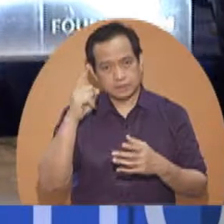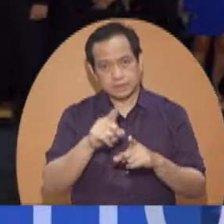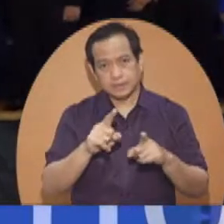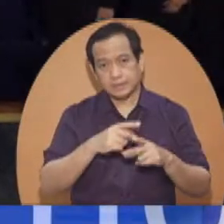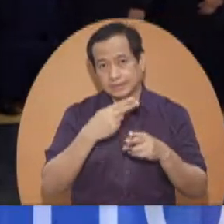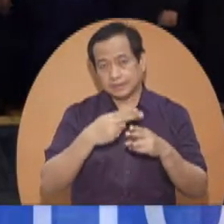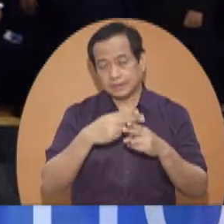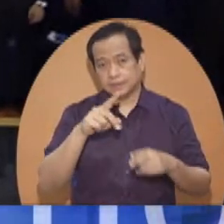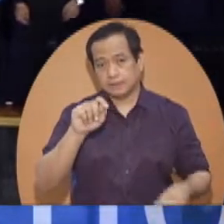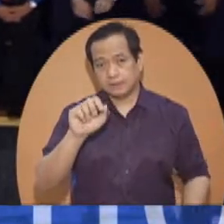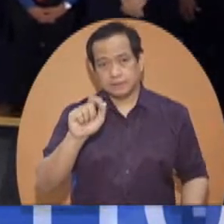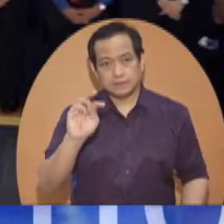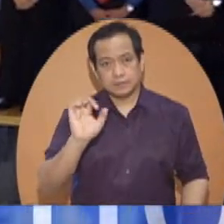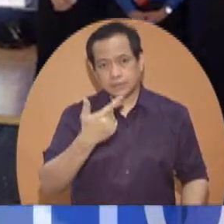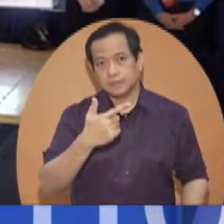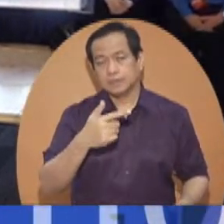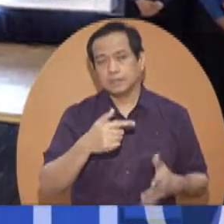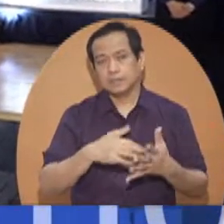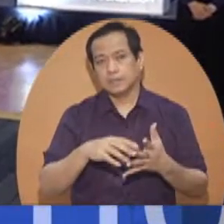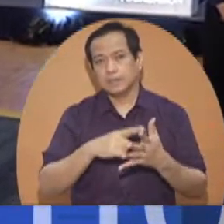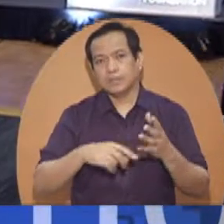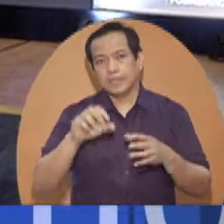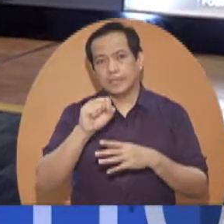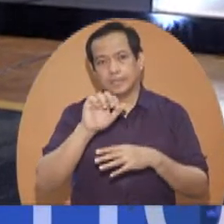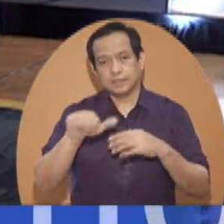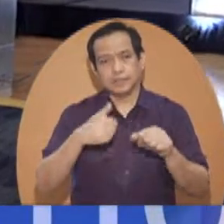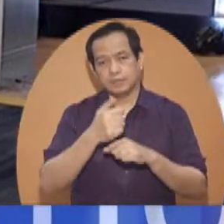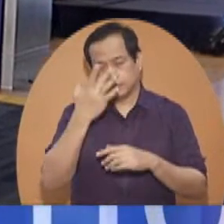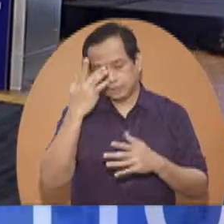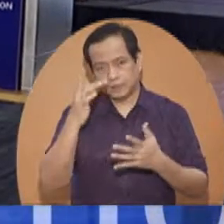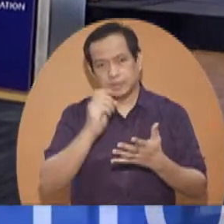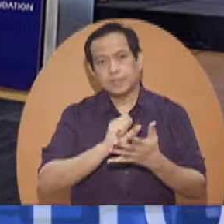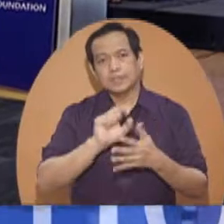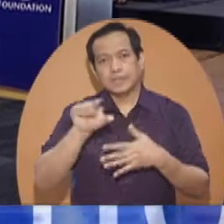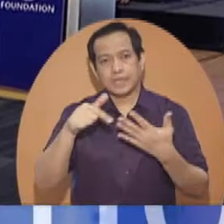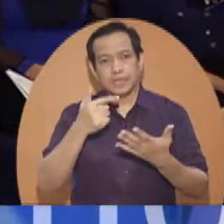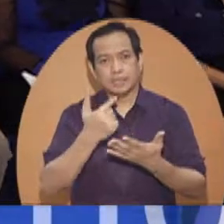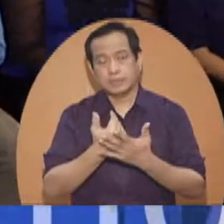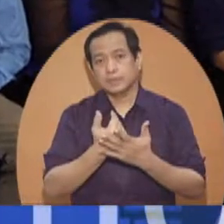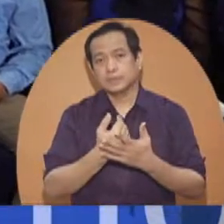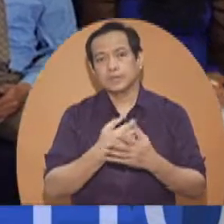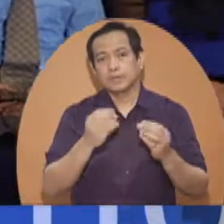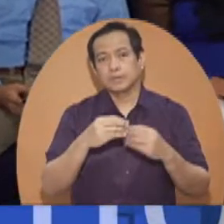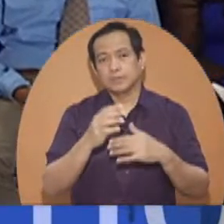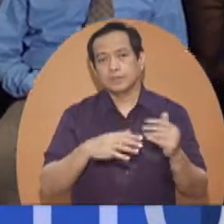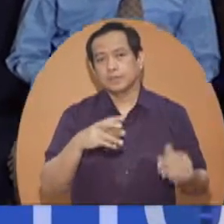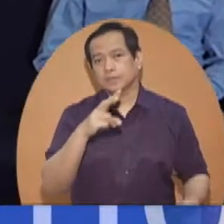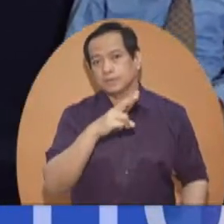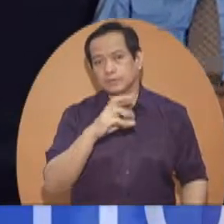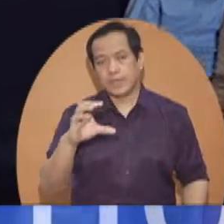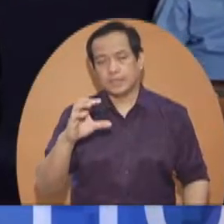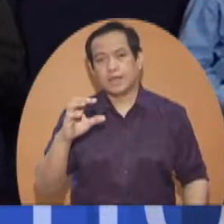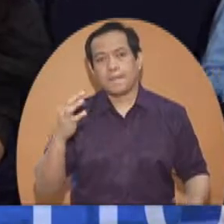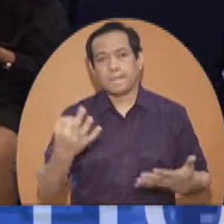Tatang, para sa 23rd presentation ng SM Scholar Graduates. Higit